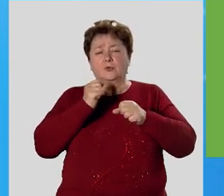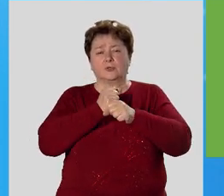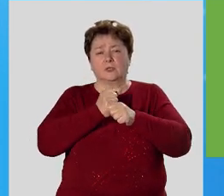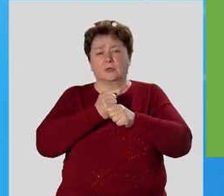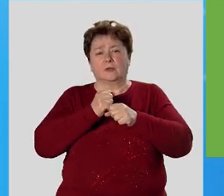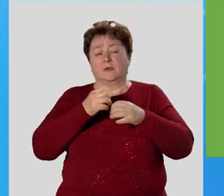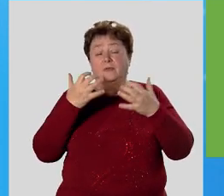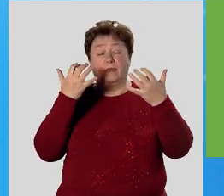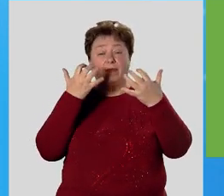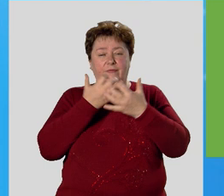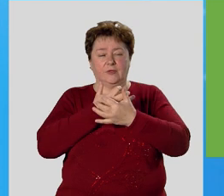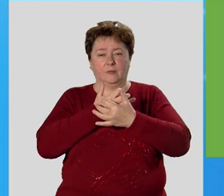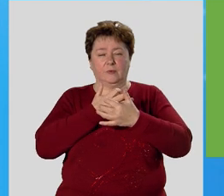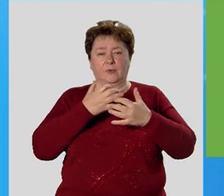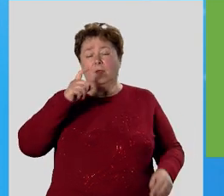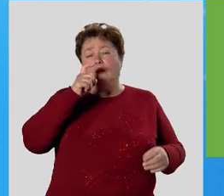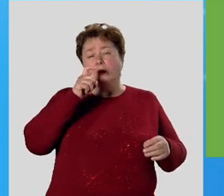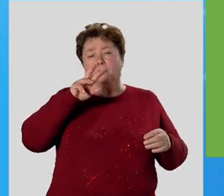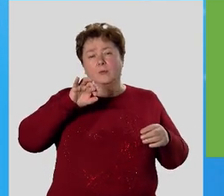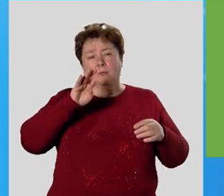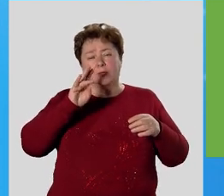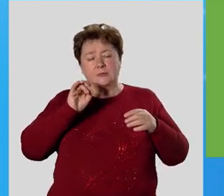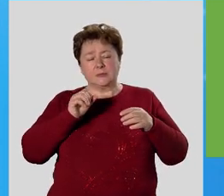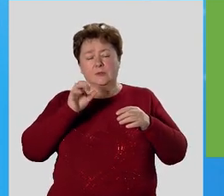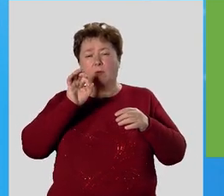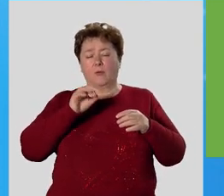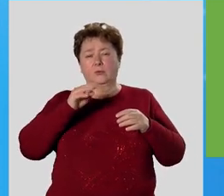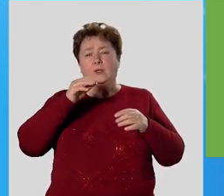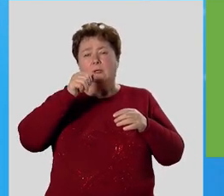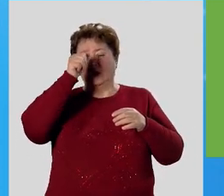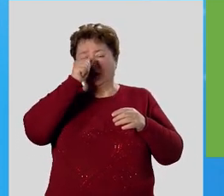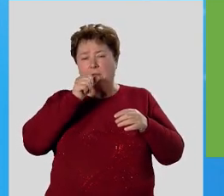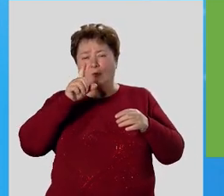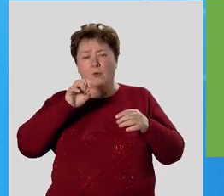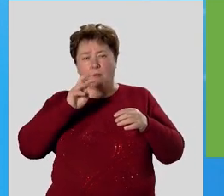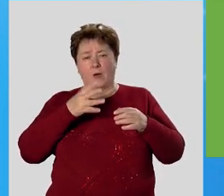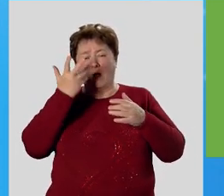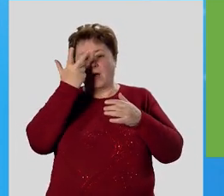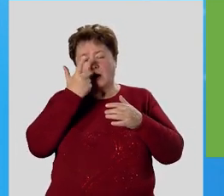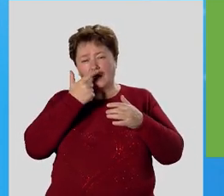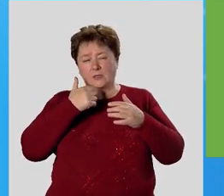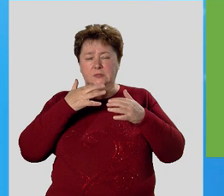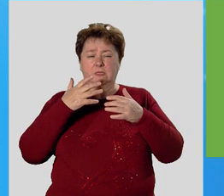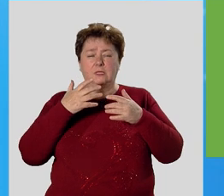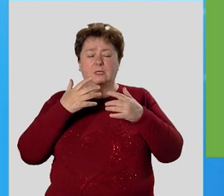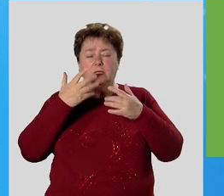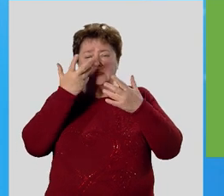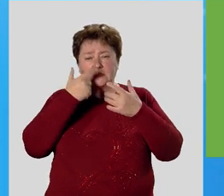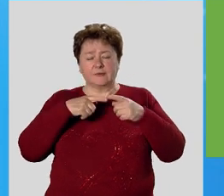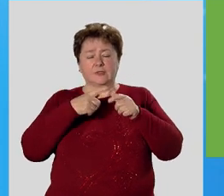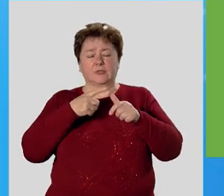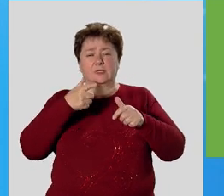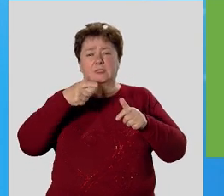практически невидимыми. Хроматином от греческого «хрома» окраска, цвет